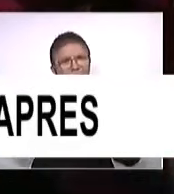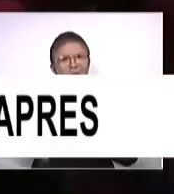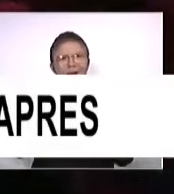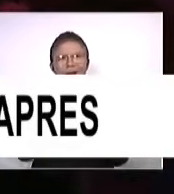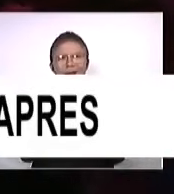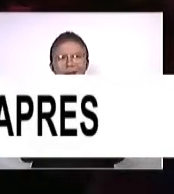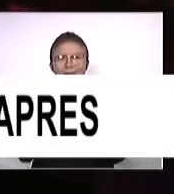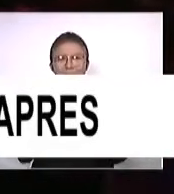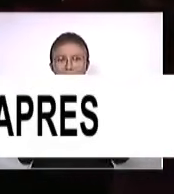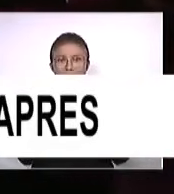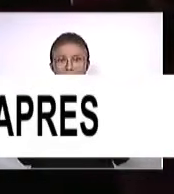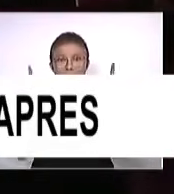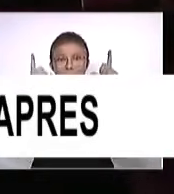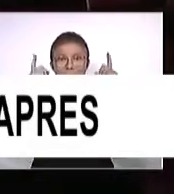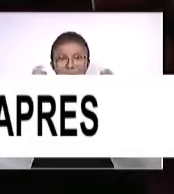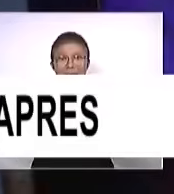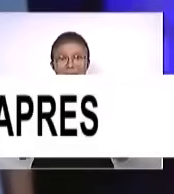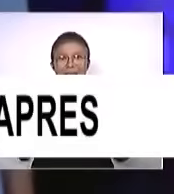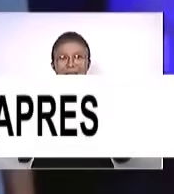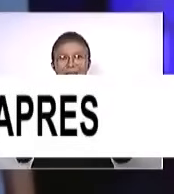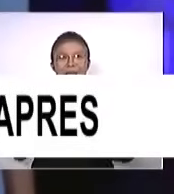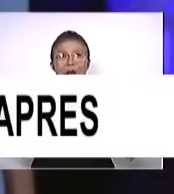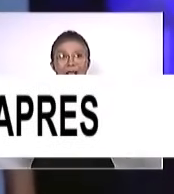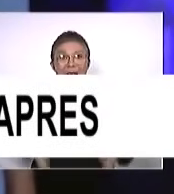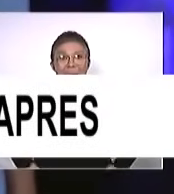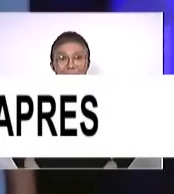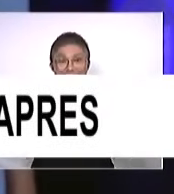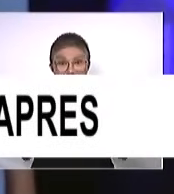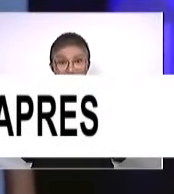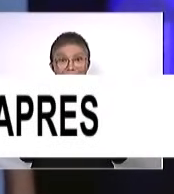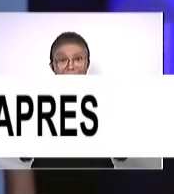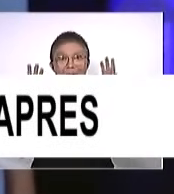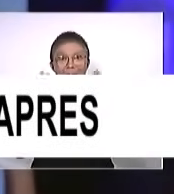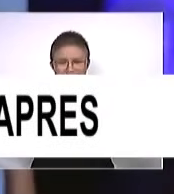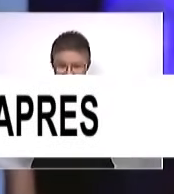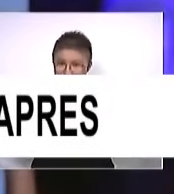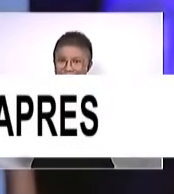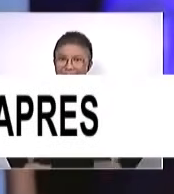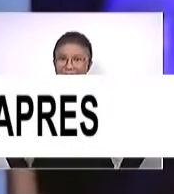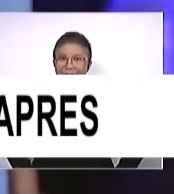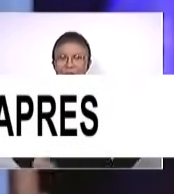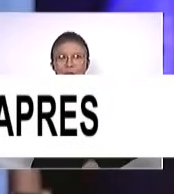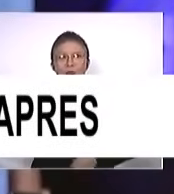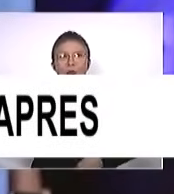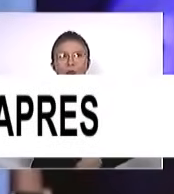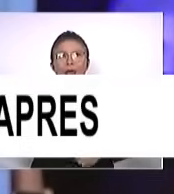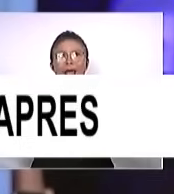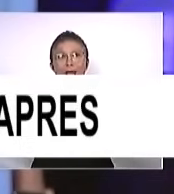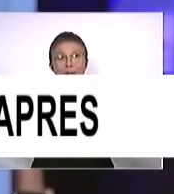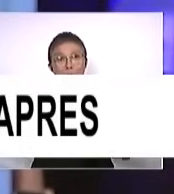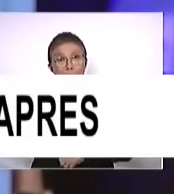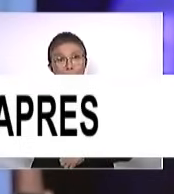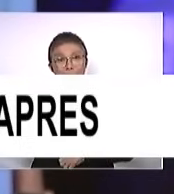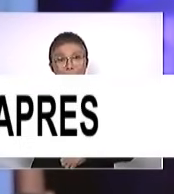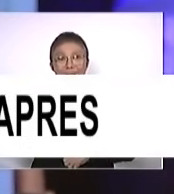bicara tetapi ketika debat Dia sangat menguasai begitu Bagaimana menurut anda Ya saya sudah menganalisa sebelum debat saya